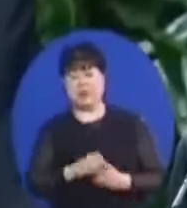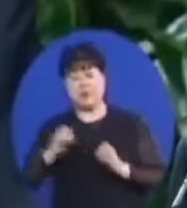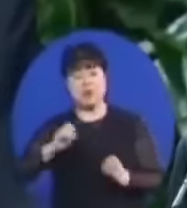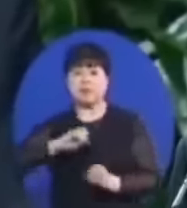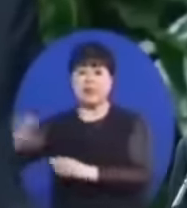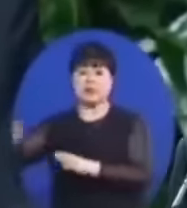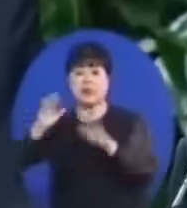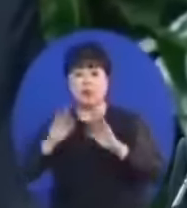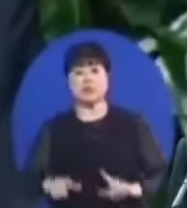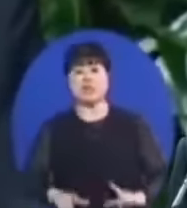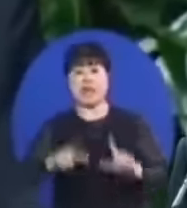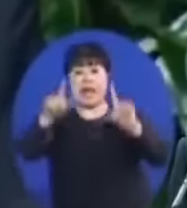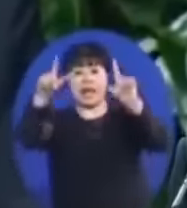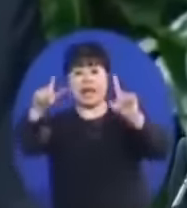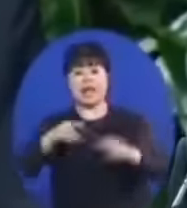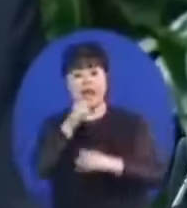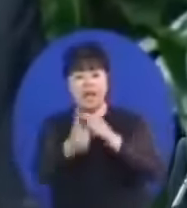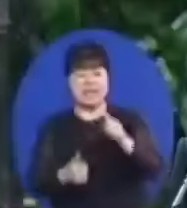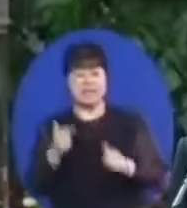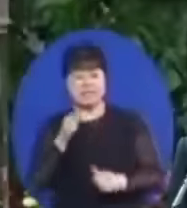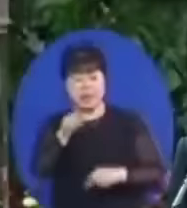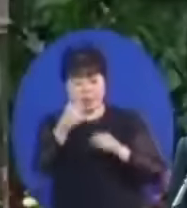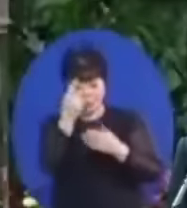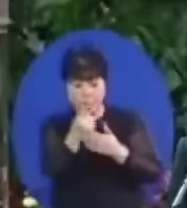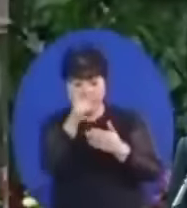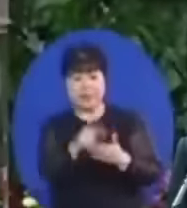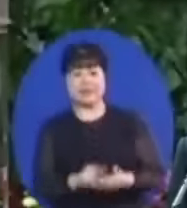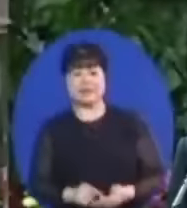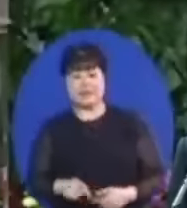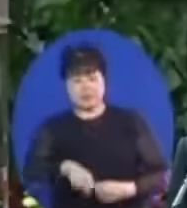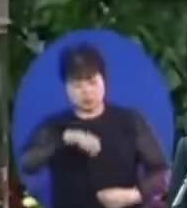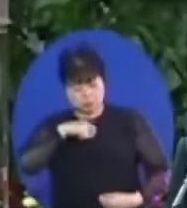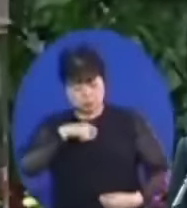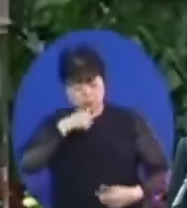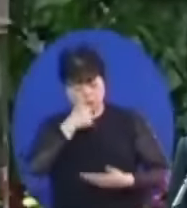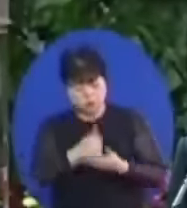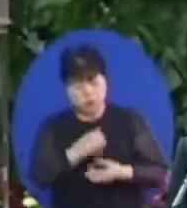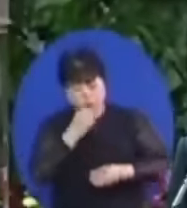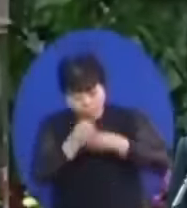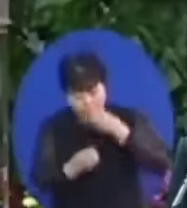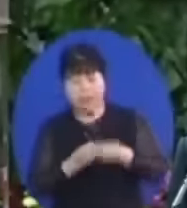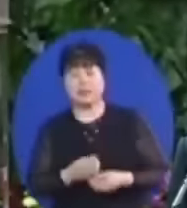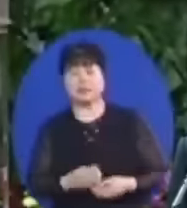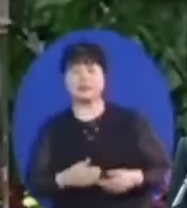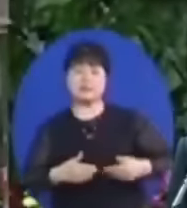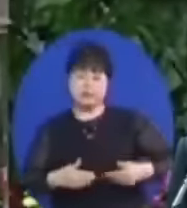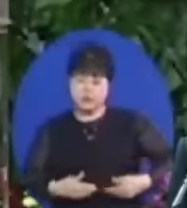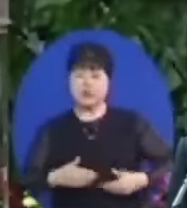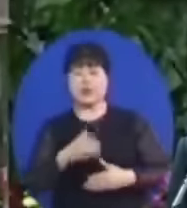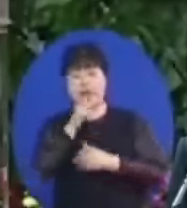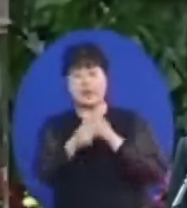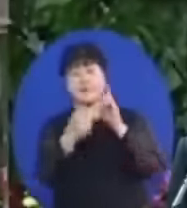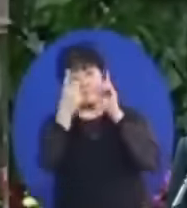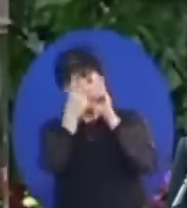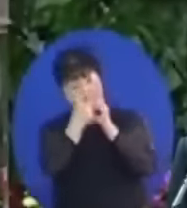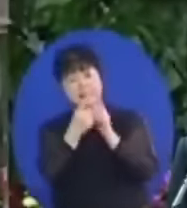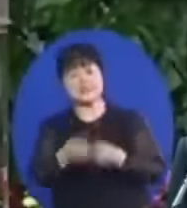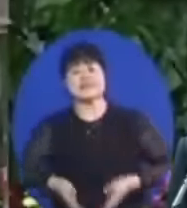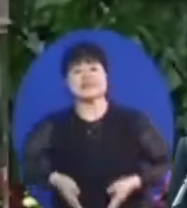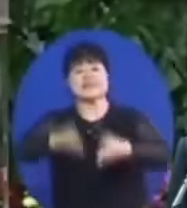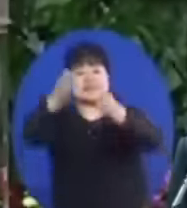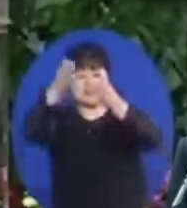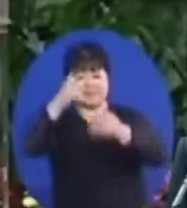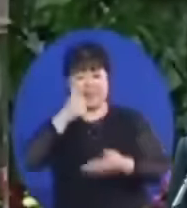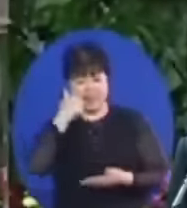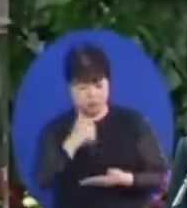버림받은 것입니다. 오늘날도 우리가 하나님 앞에 나올 때 솔직한 죄를 다 고백하는 것이 제일 하나님을 만나는 빠른 길입니다.